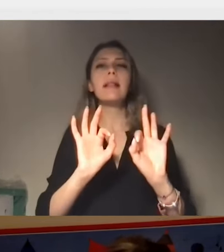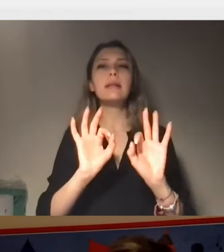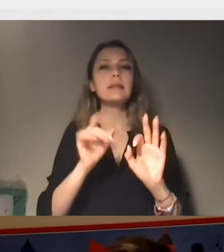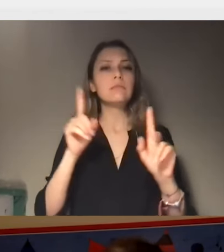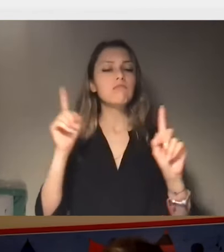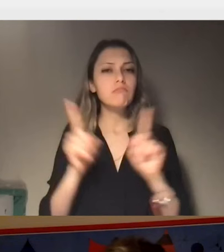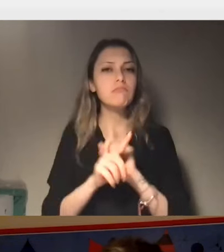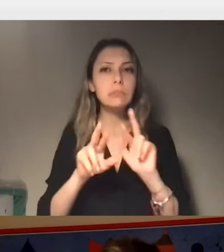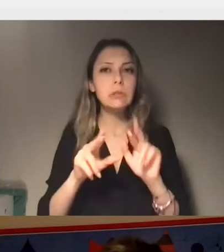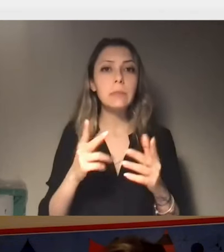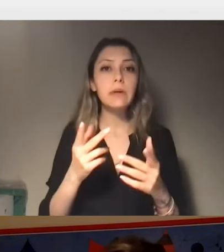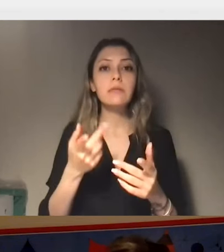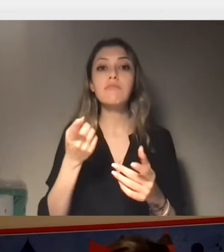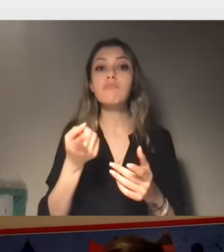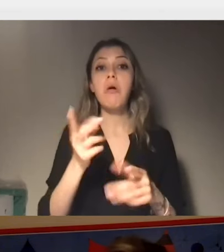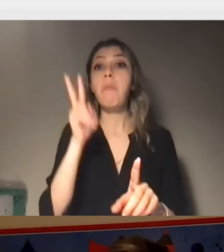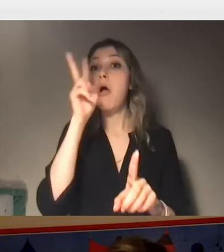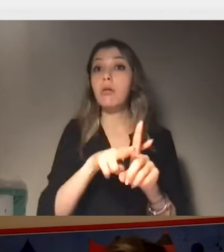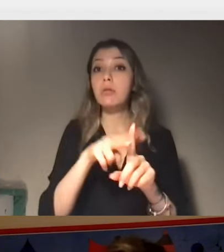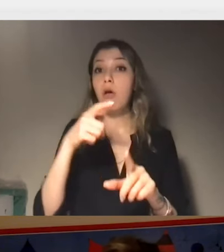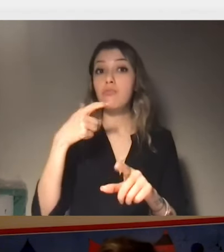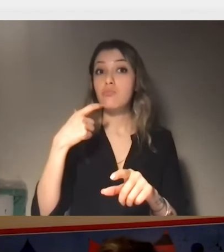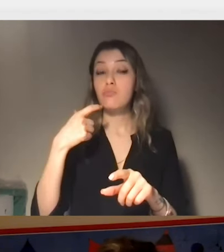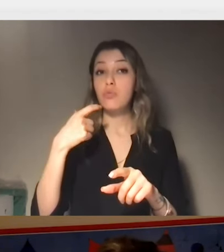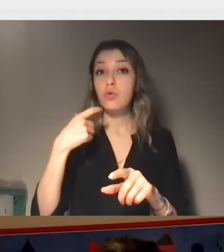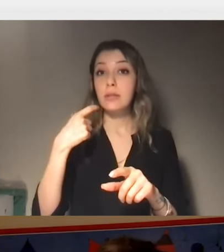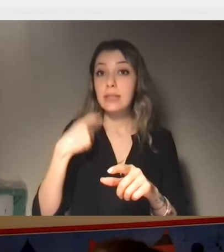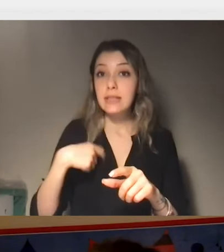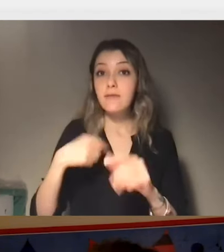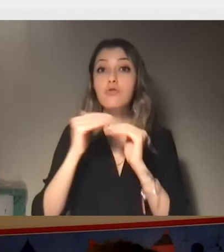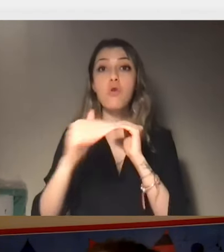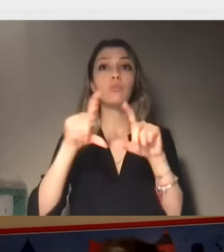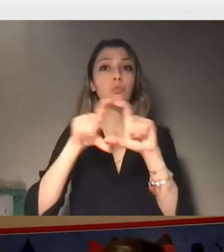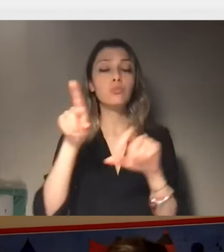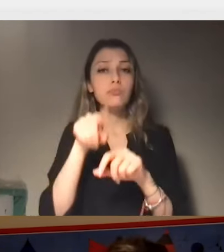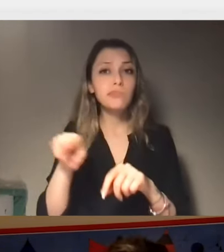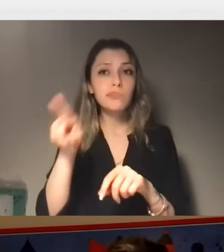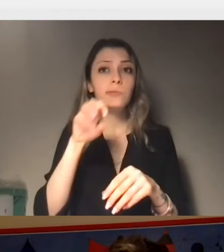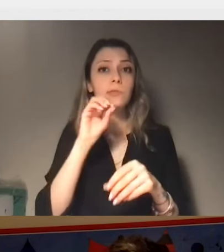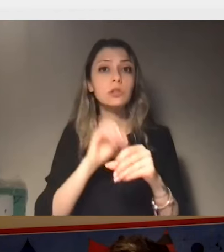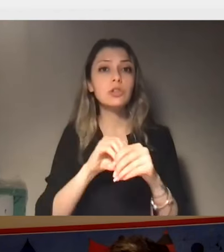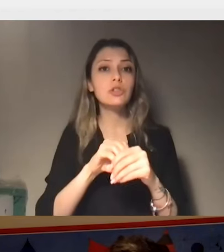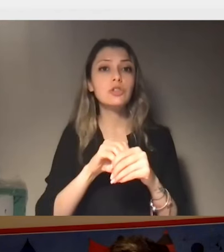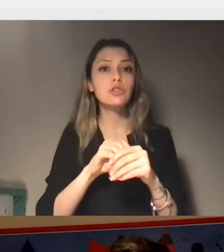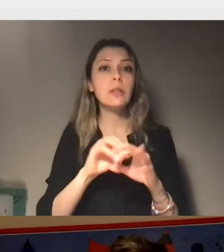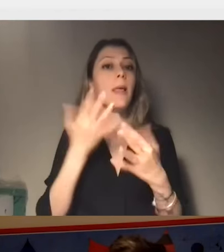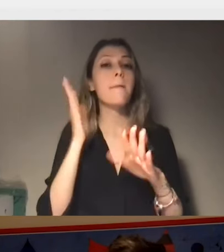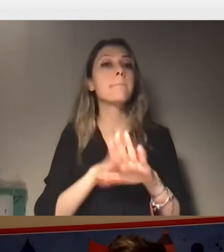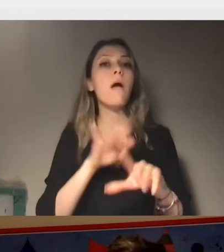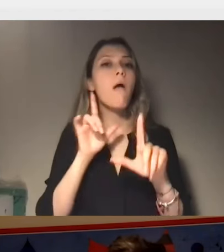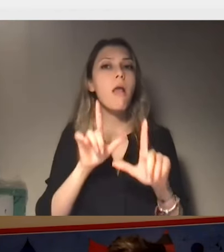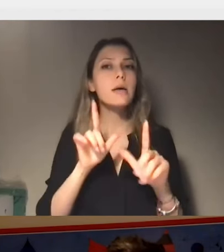olarak değil katılan örgüt temsilcileri var burada pek çok örgütün temsilcisi var.